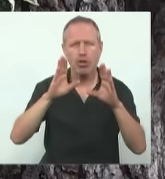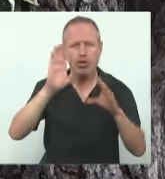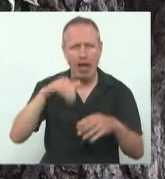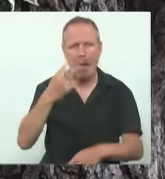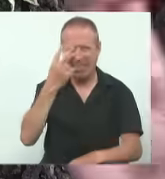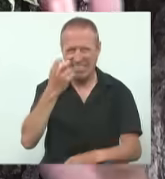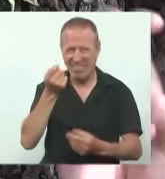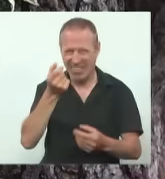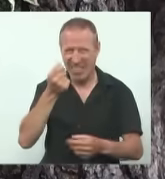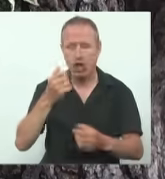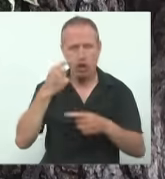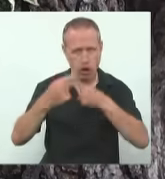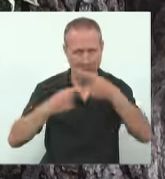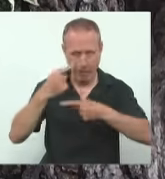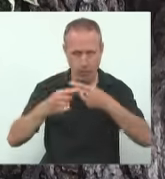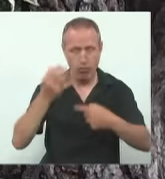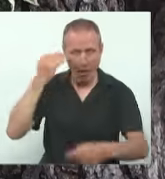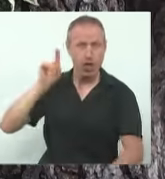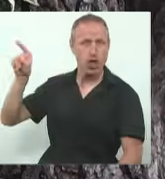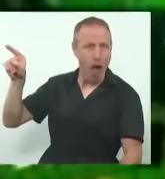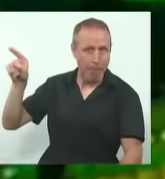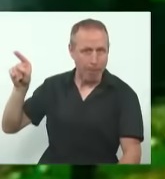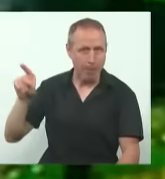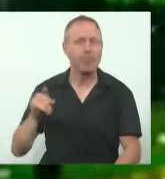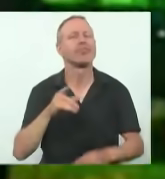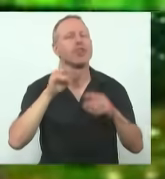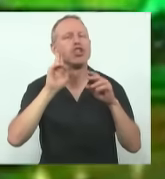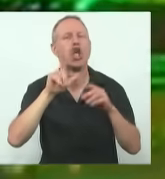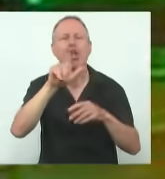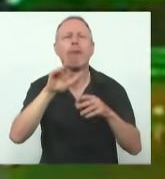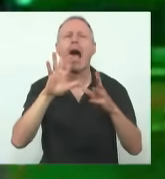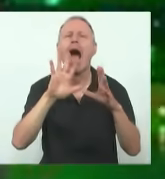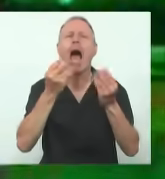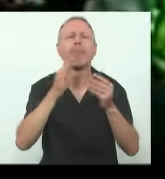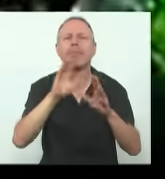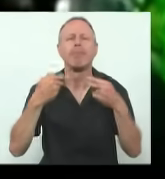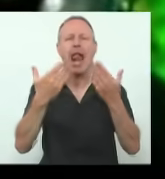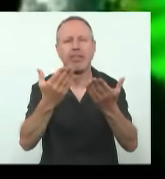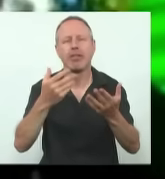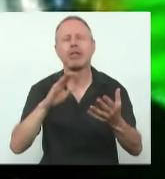שהייתי שם, אז יש להם הרבה מה לתת לכל מי שאני פוגש עליו.